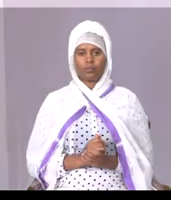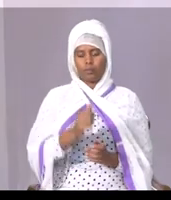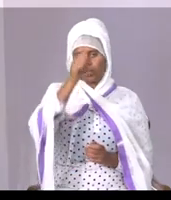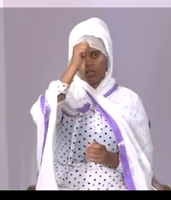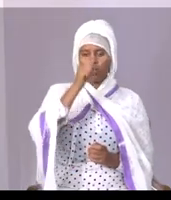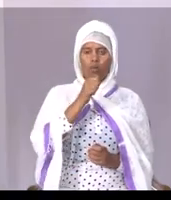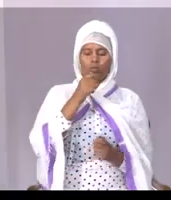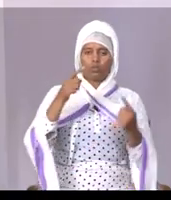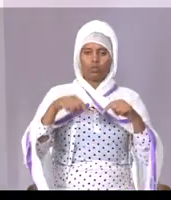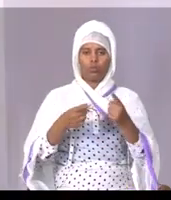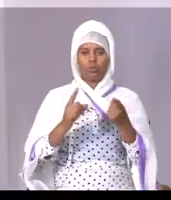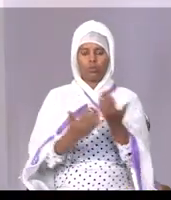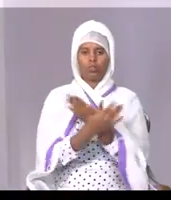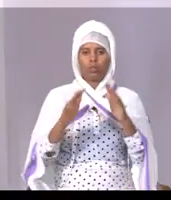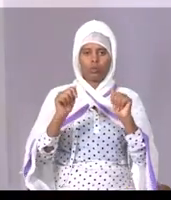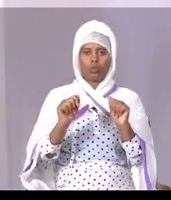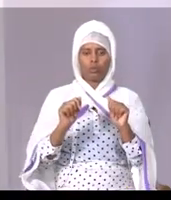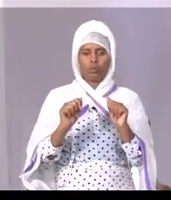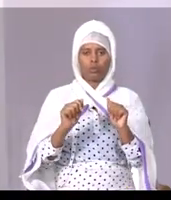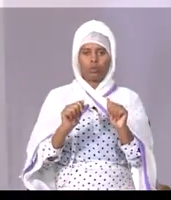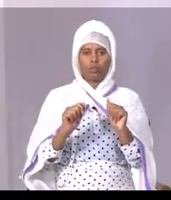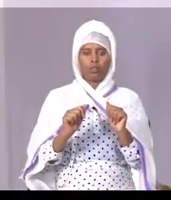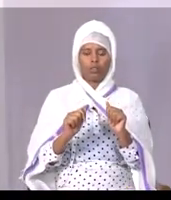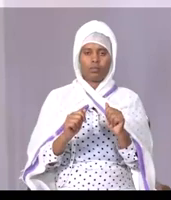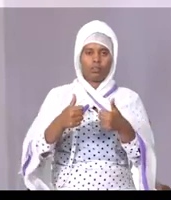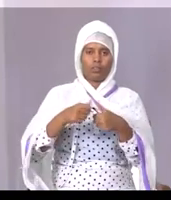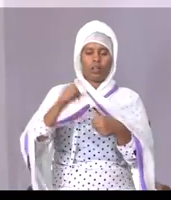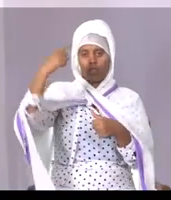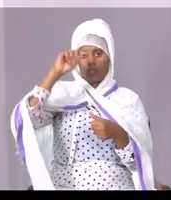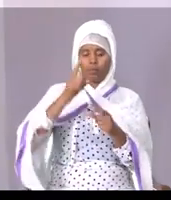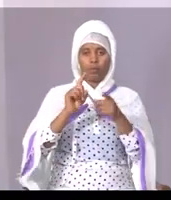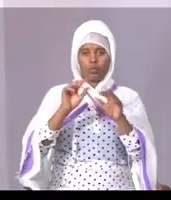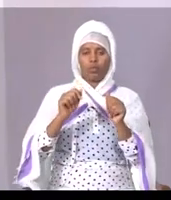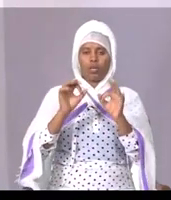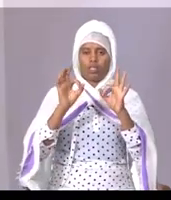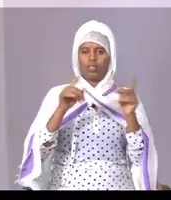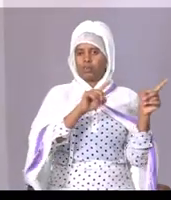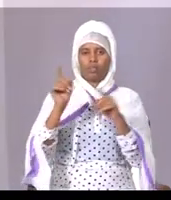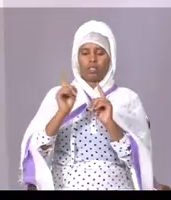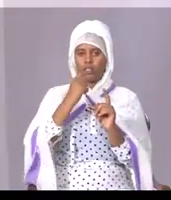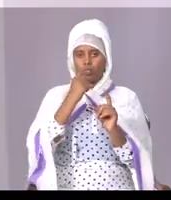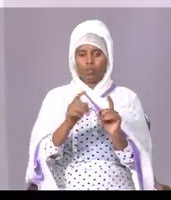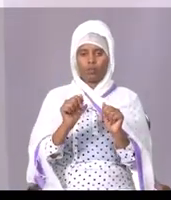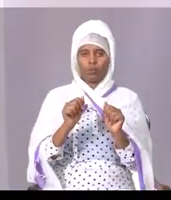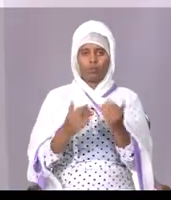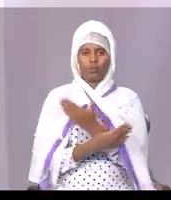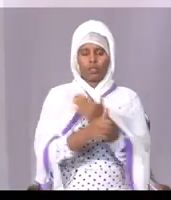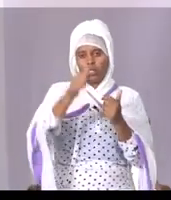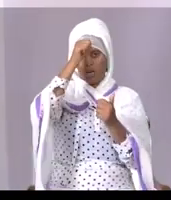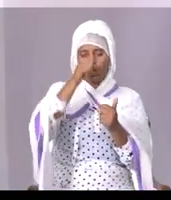ኢሉ ኣቦይ ዘምፅኦ እንተ ዘይኮይኑ ናባይ ክመፅእ ዝኽእል ወል ሓደ የለኒ ኣቦይ ብፍቕርን ብምሕረትን ዘየምፅኦ ናባይ ዝመፅ ወል ሓደ ነገር የለኒ እውን ኢሉ